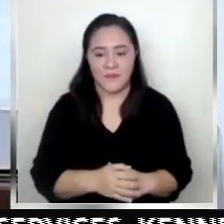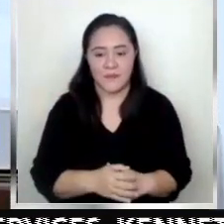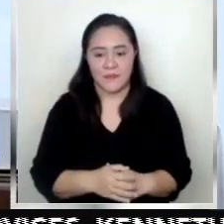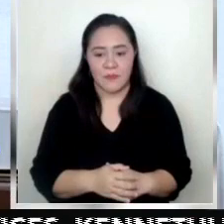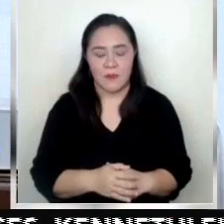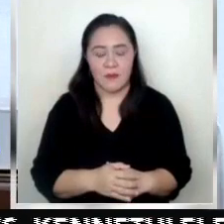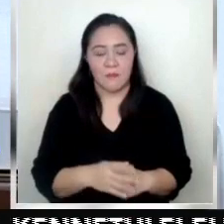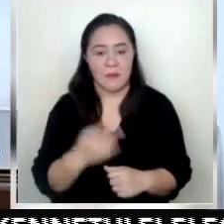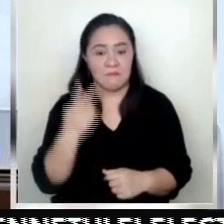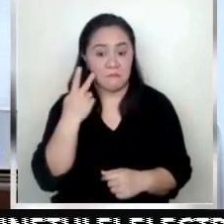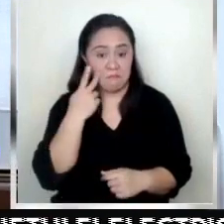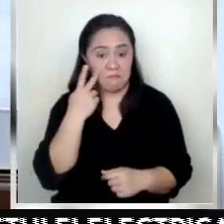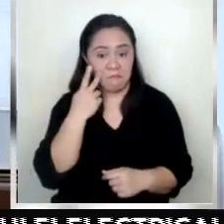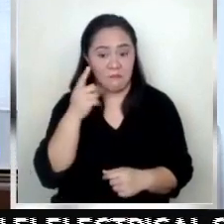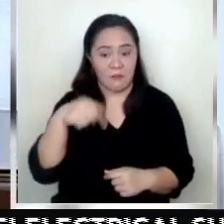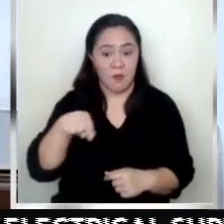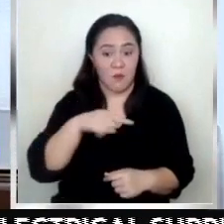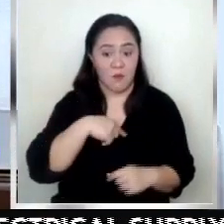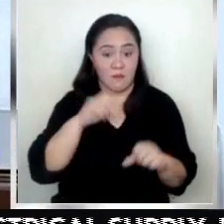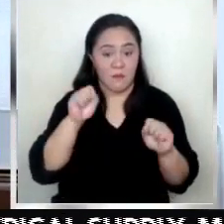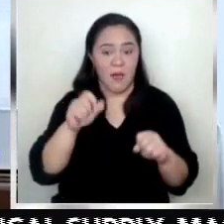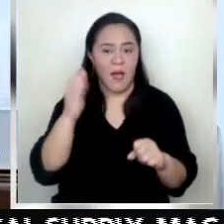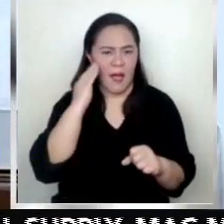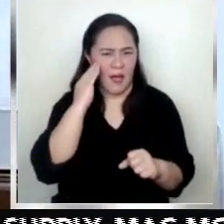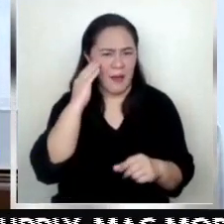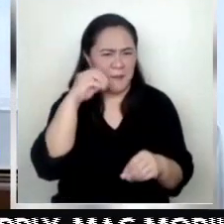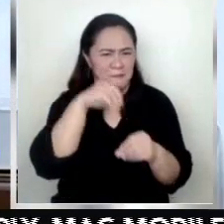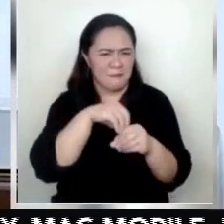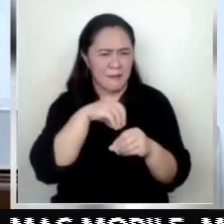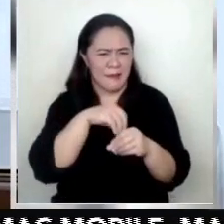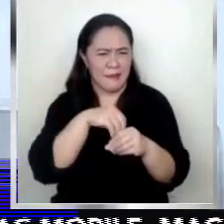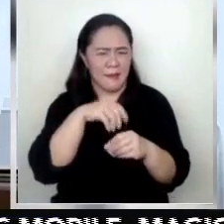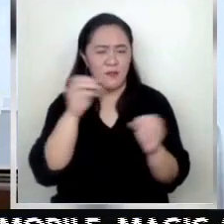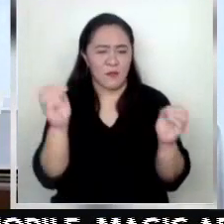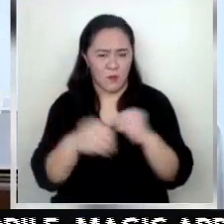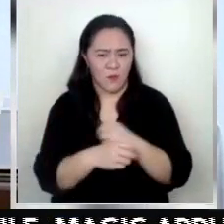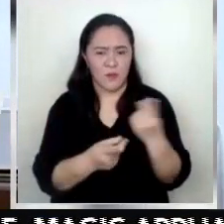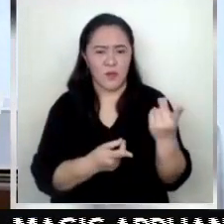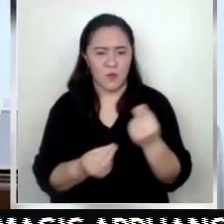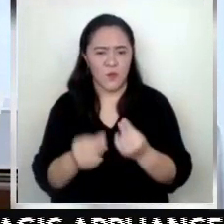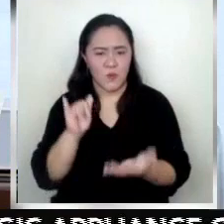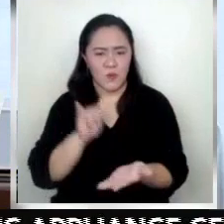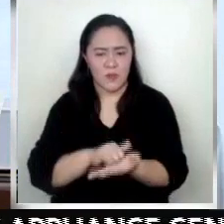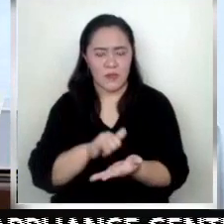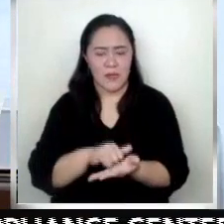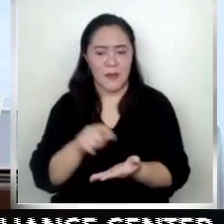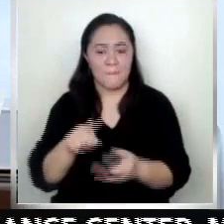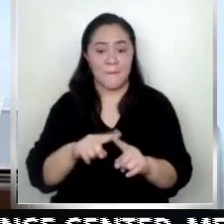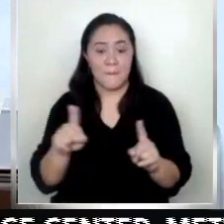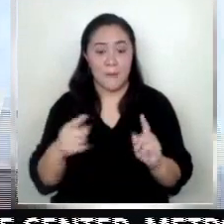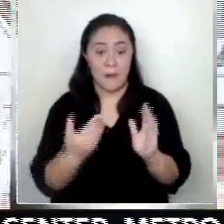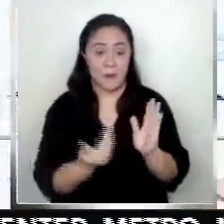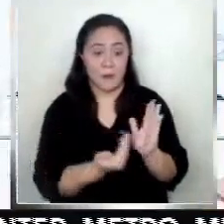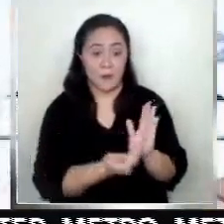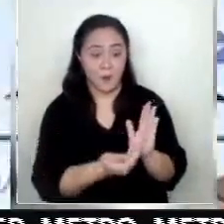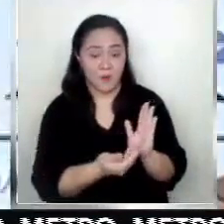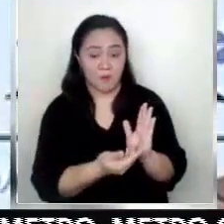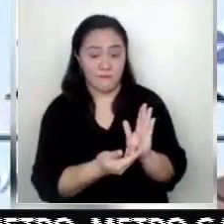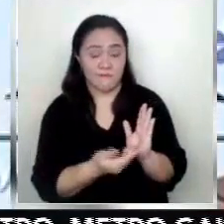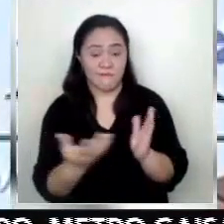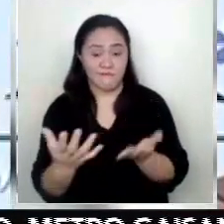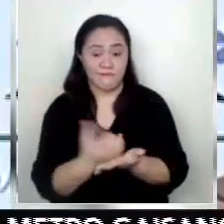that Uh it is an inside job but um right now um evidences evidence show that Uh hindi